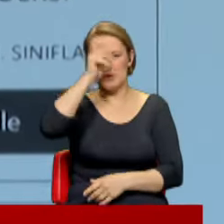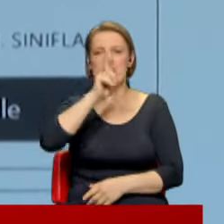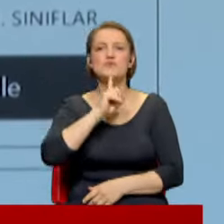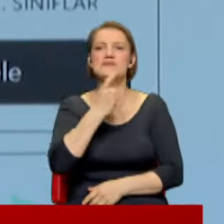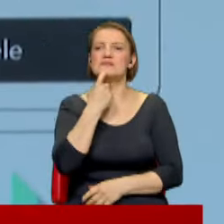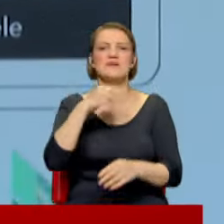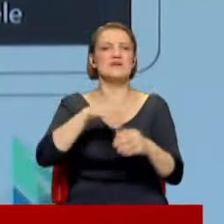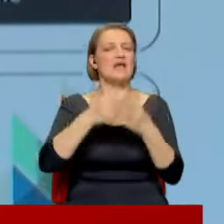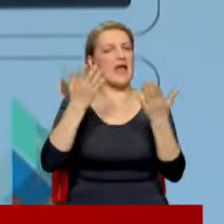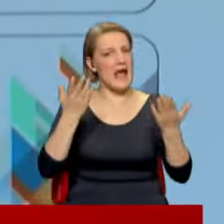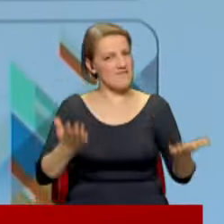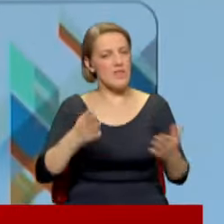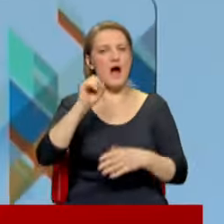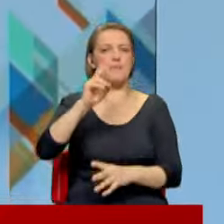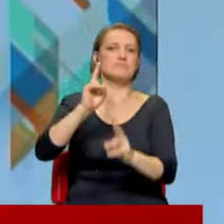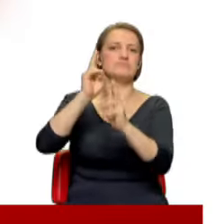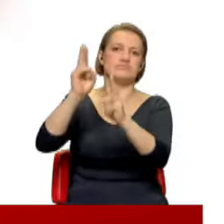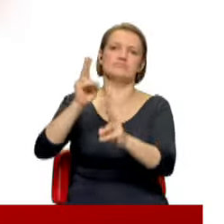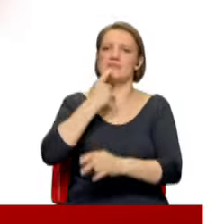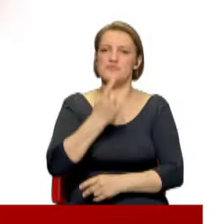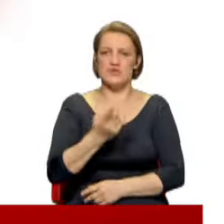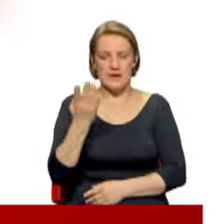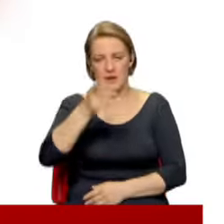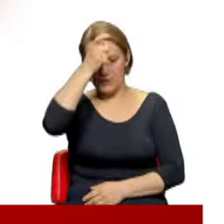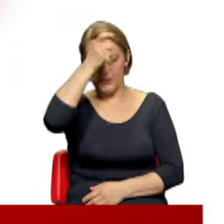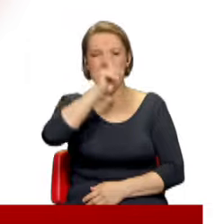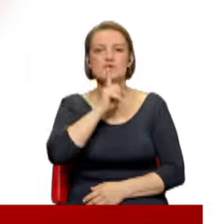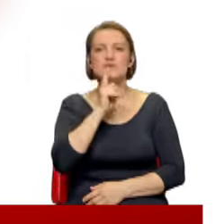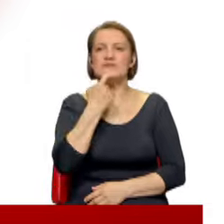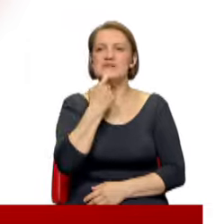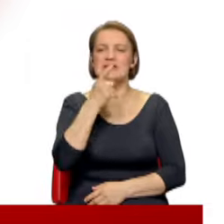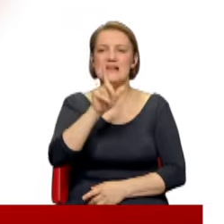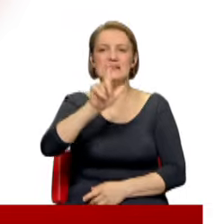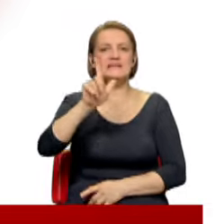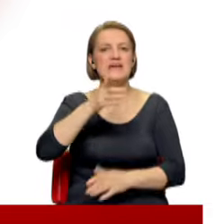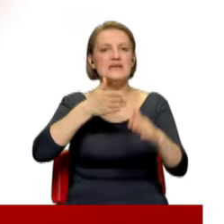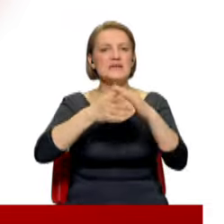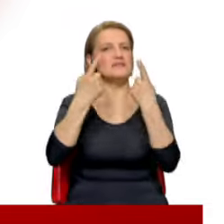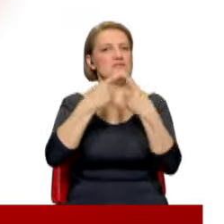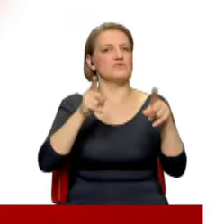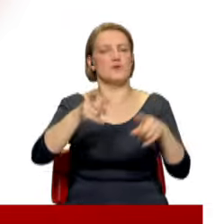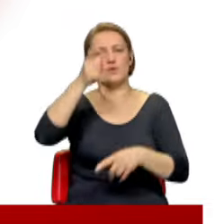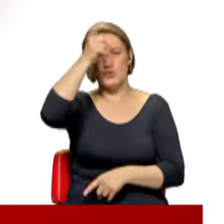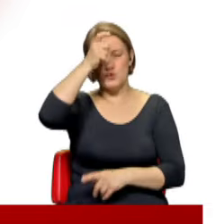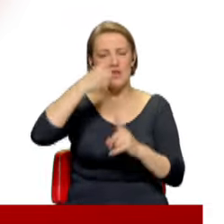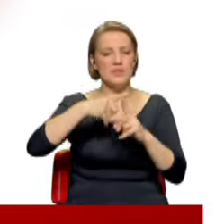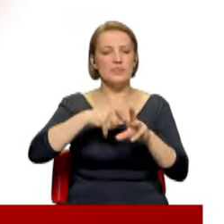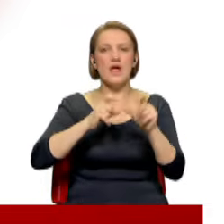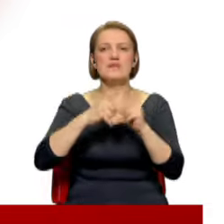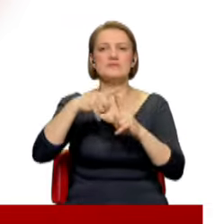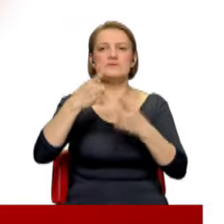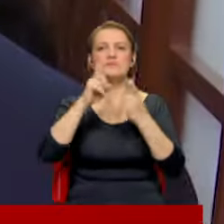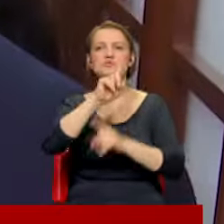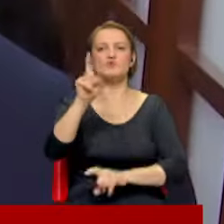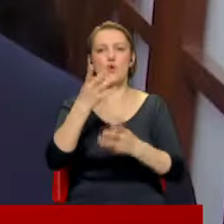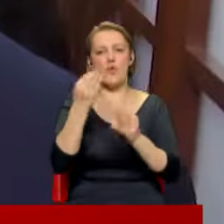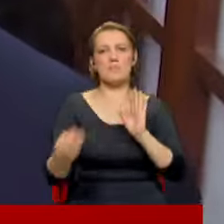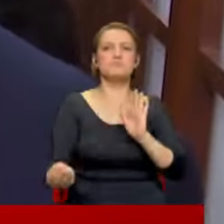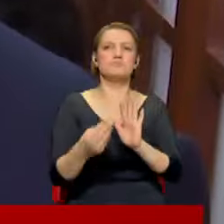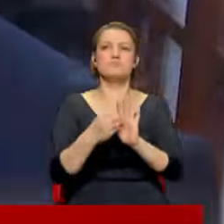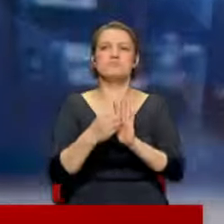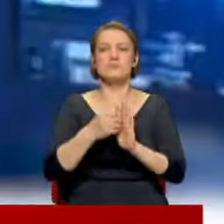yüzyılı için evet AK Parti sloganı demişti. Türkiye 100 yılı liseye giriş sınavında Türkçe testine soru olarak da girdi. Türkiye bir